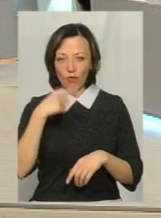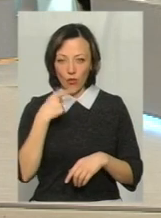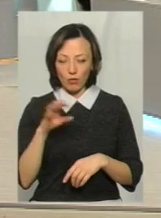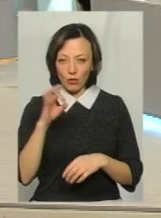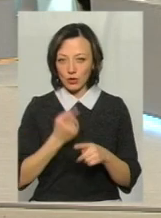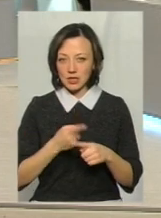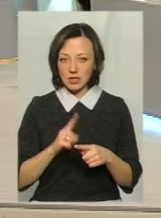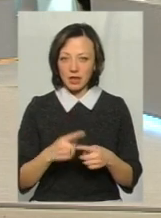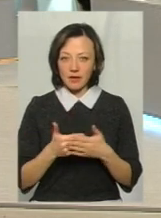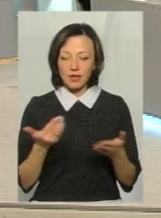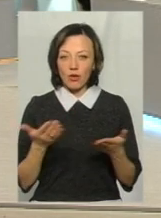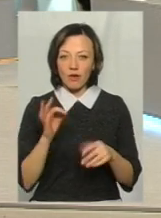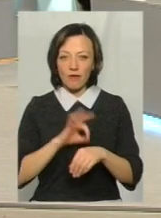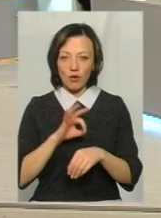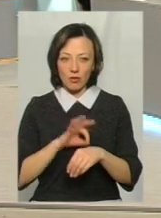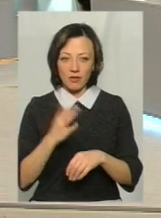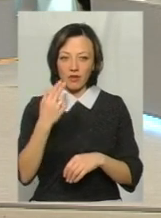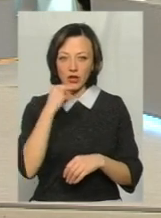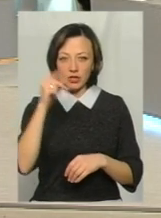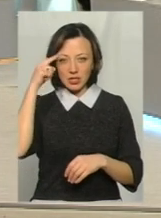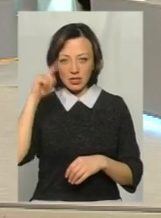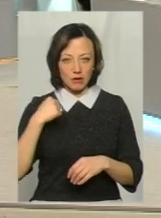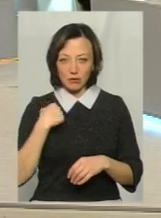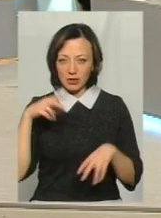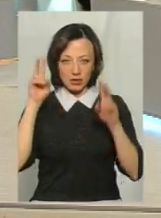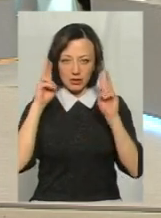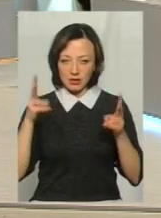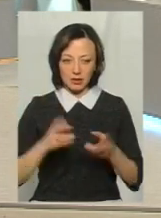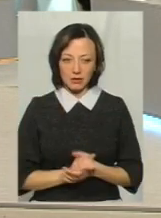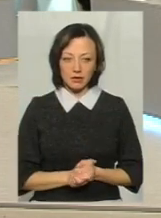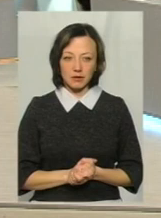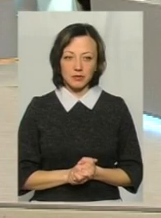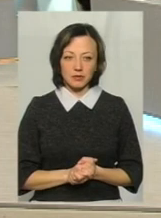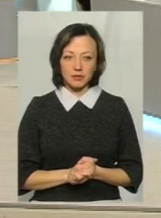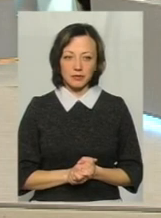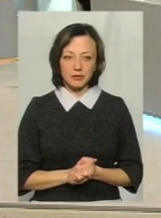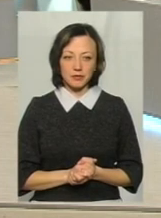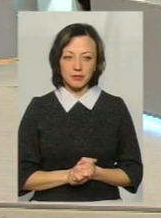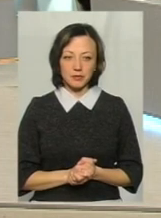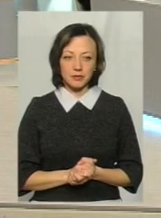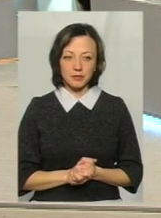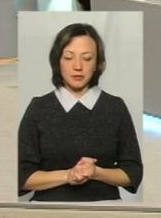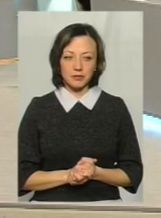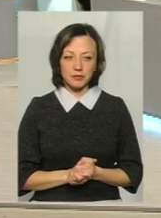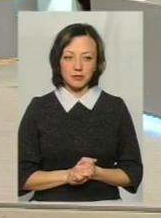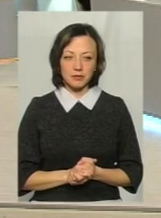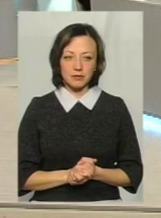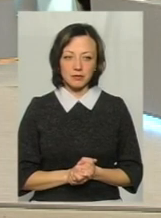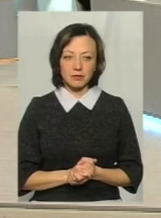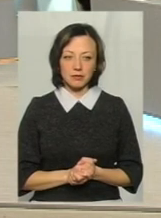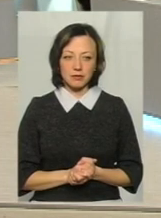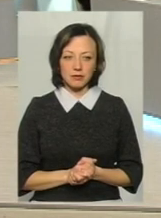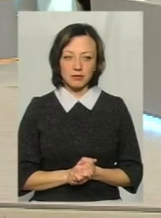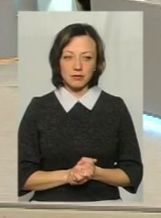говорять, від якої хвороби, мабуть, ви краще знаєте, бо я не по цих справах, так би мовити. Ось.